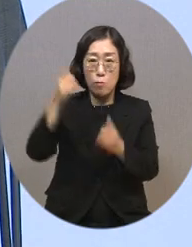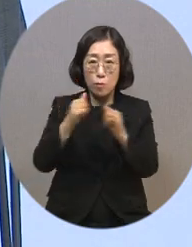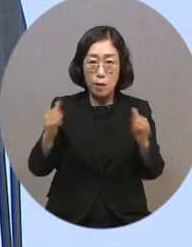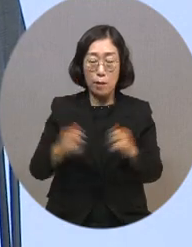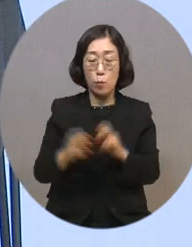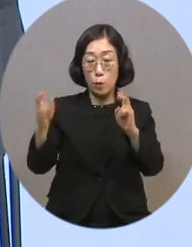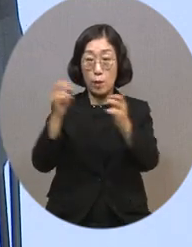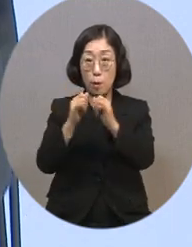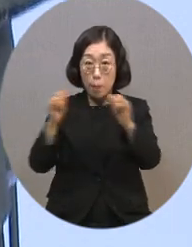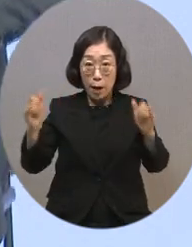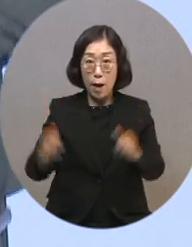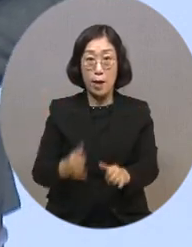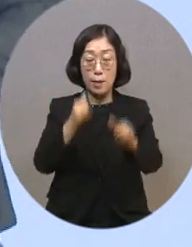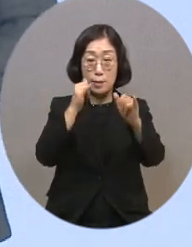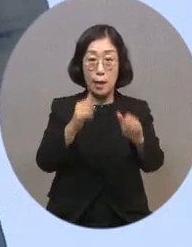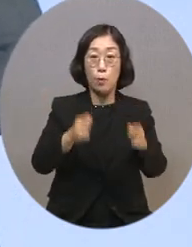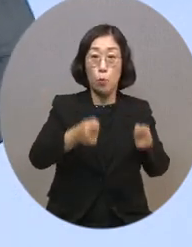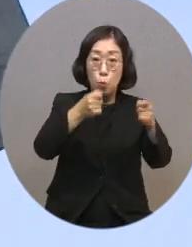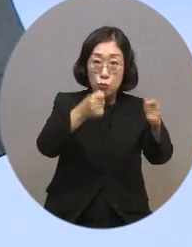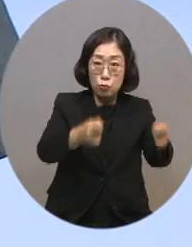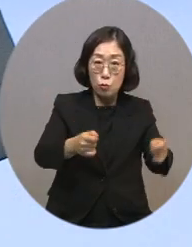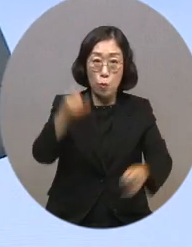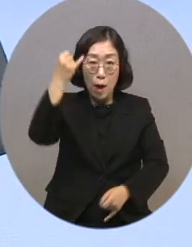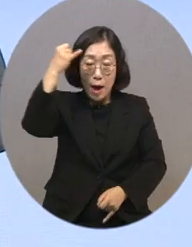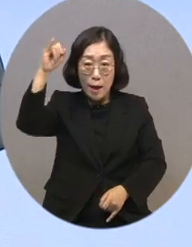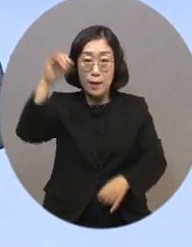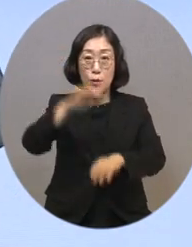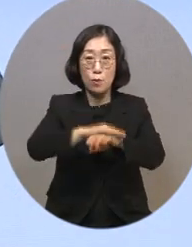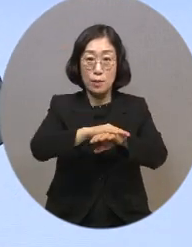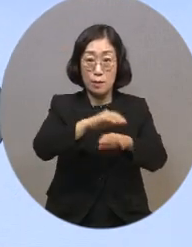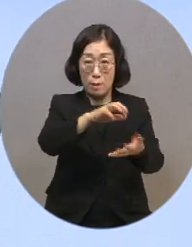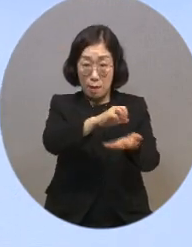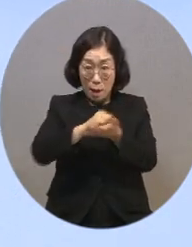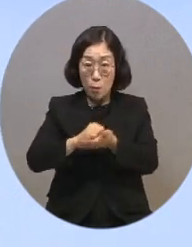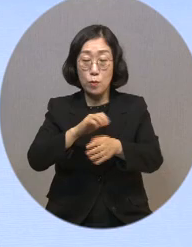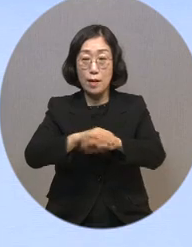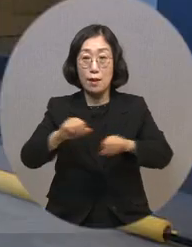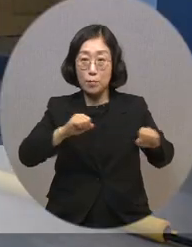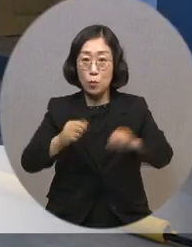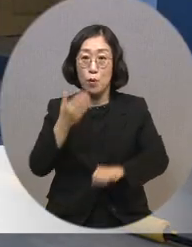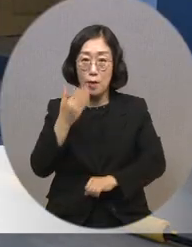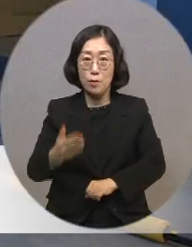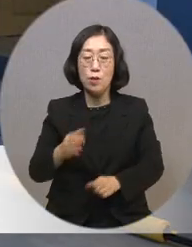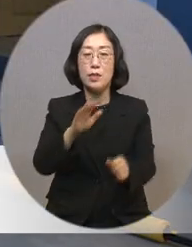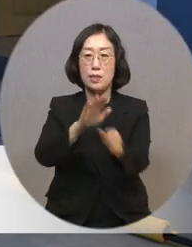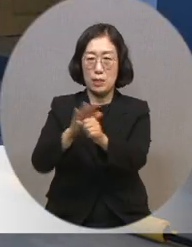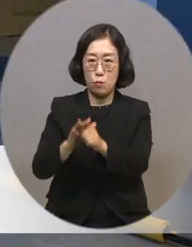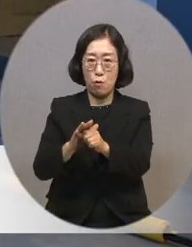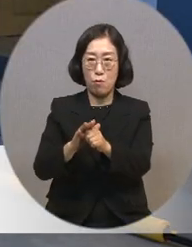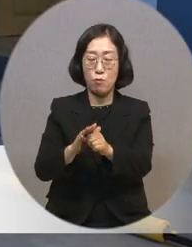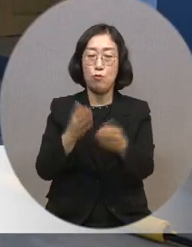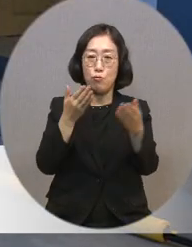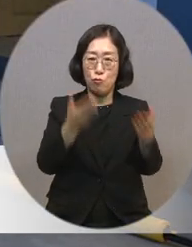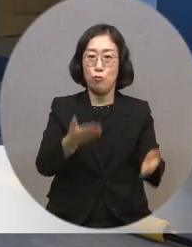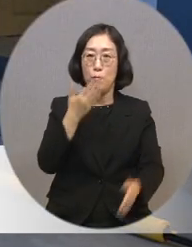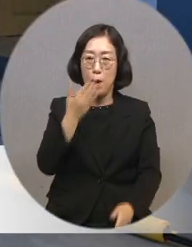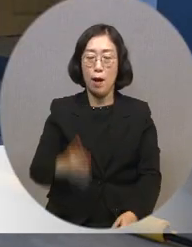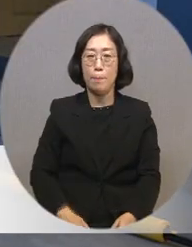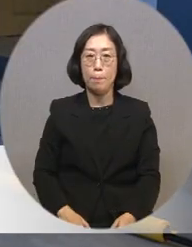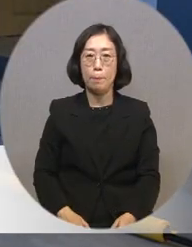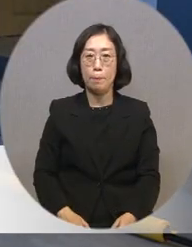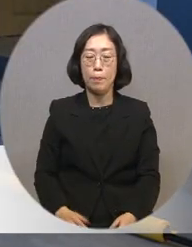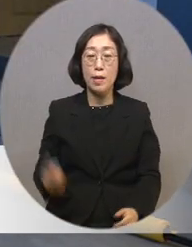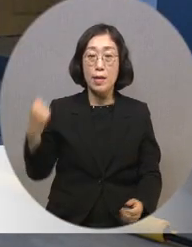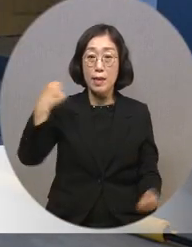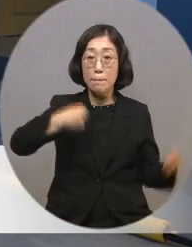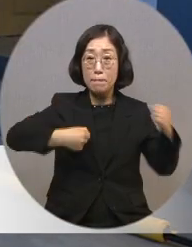통해 수상금과 아이디어를 실현할 수 있는 다양한 지원을 받습니다. 요즘 이제 뭐 입는 로봇,